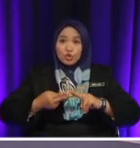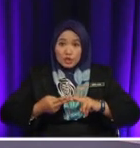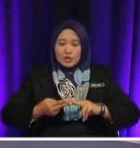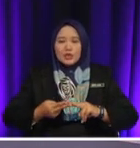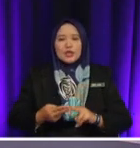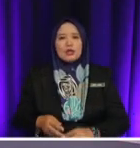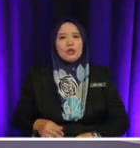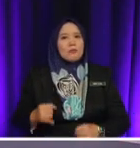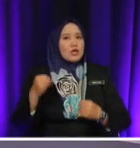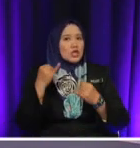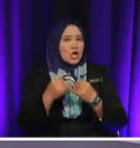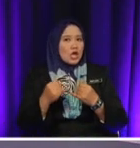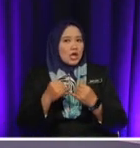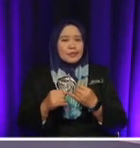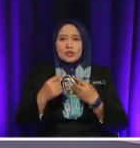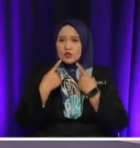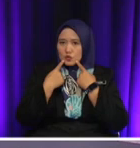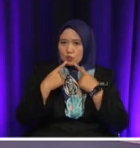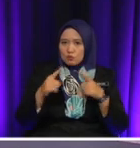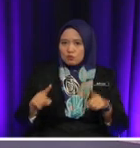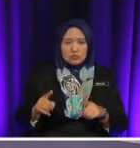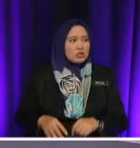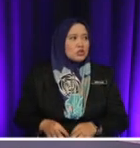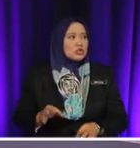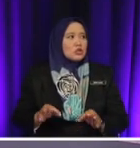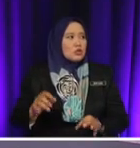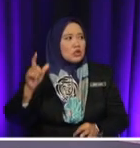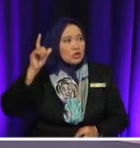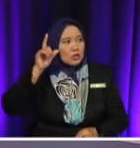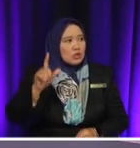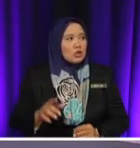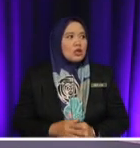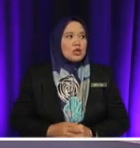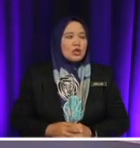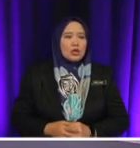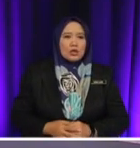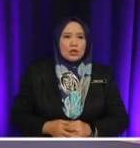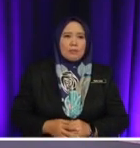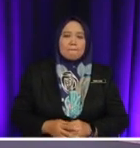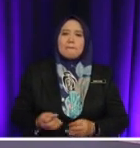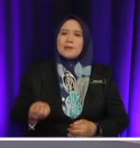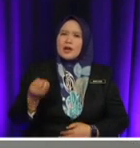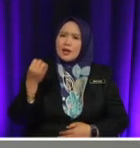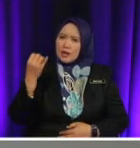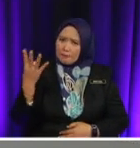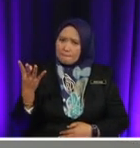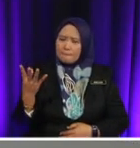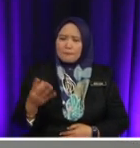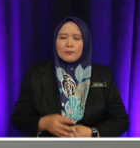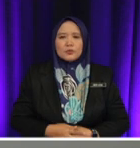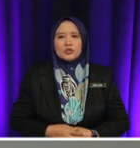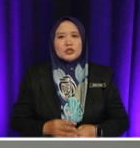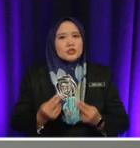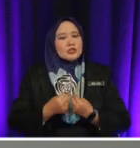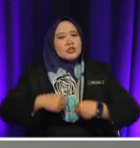tadi okey membuat pemerhatian secara kuantitatif yang kita nampak Berapa nilai dia dengan menggunakan